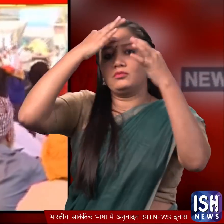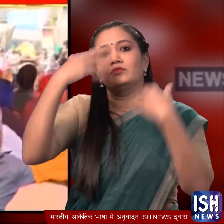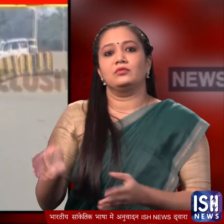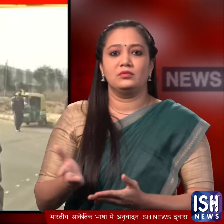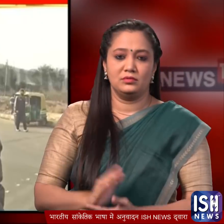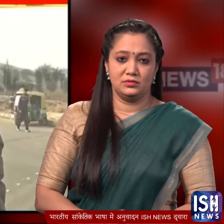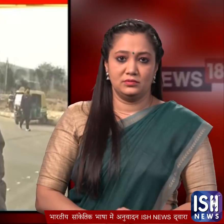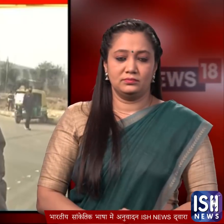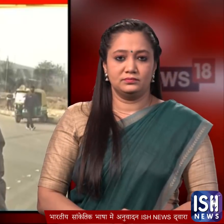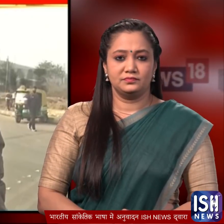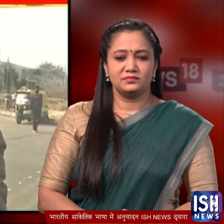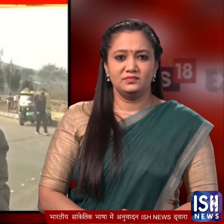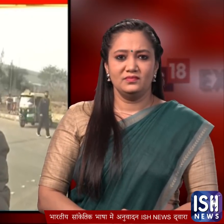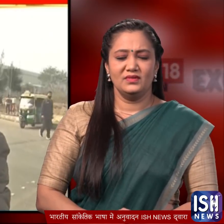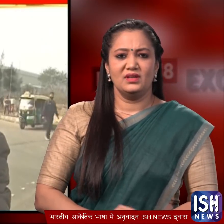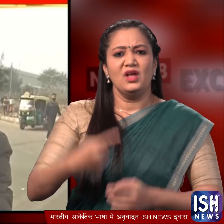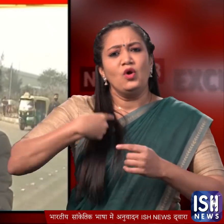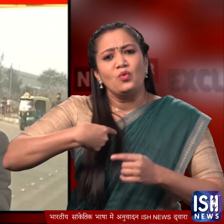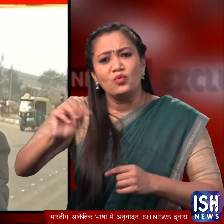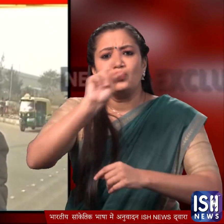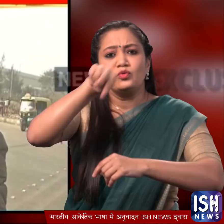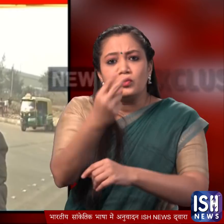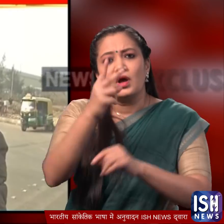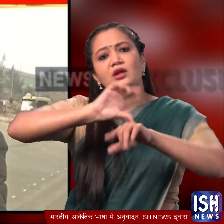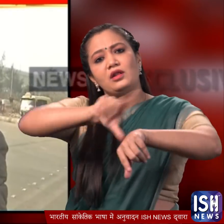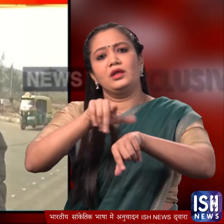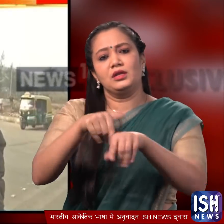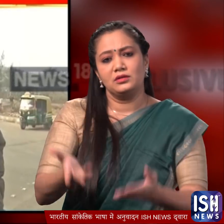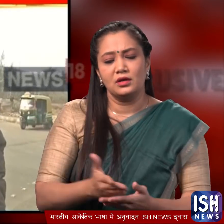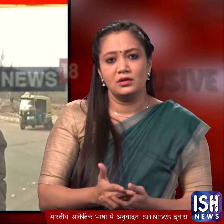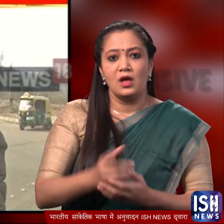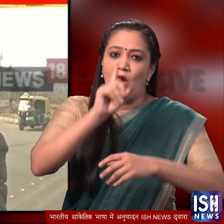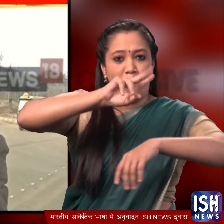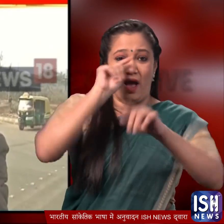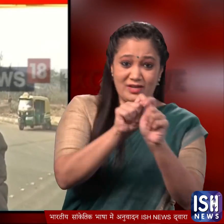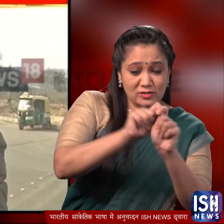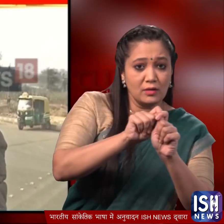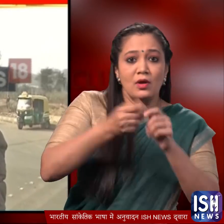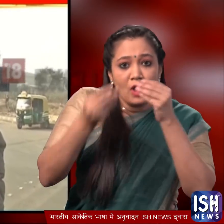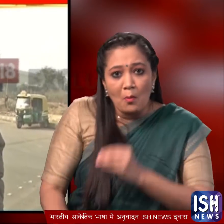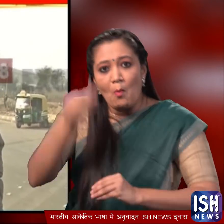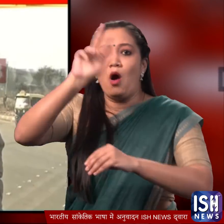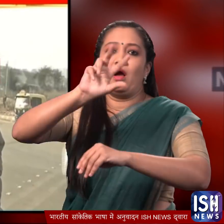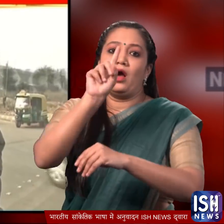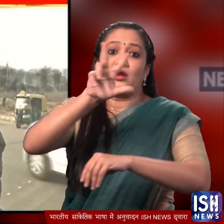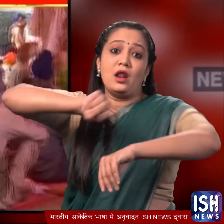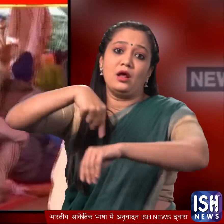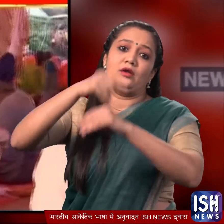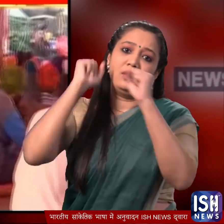गया। इनके वजह से डेली 2-2 घंटे लेट आते हैं। 12 घंटे की ड्यूटी 18 घंटे पड़ती है इन लोगों की